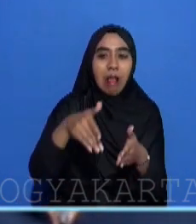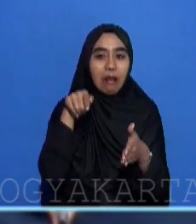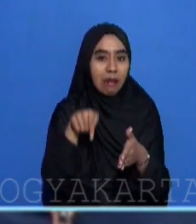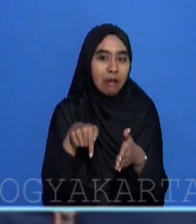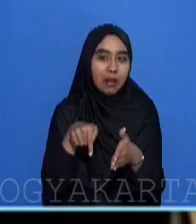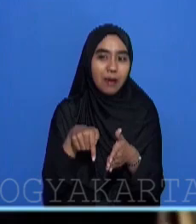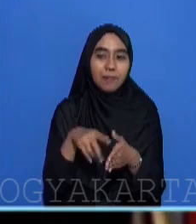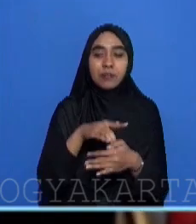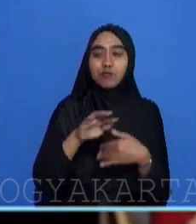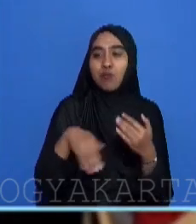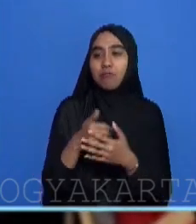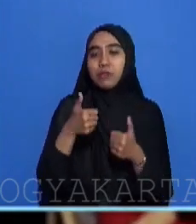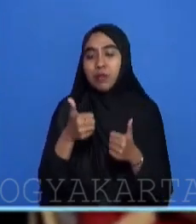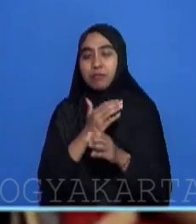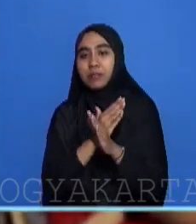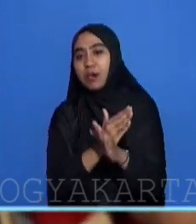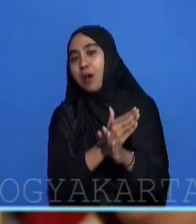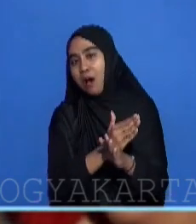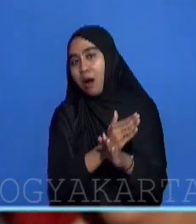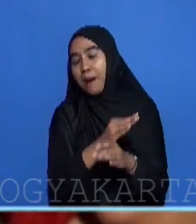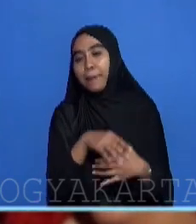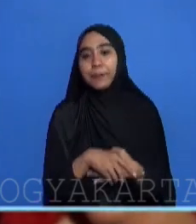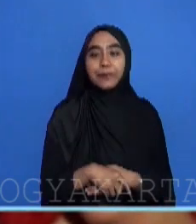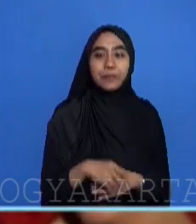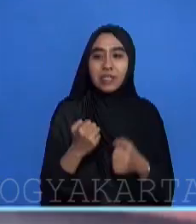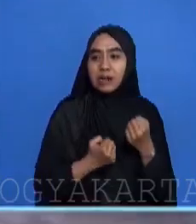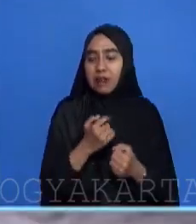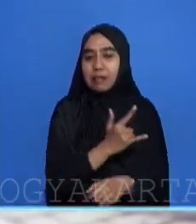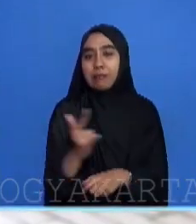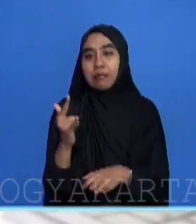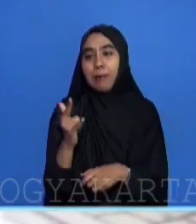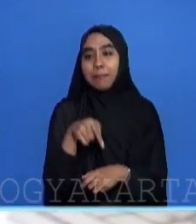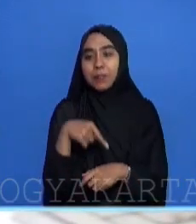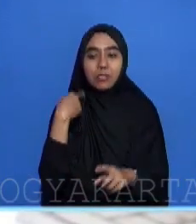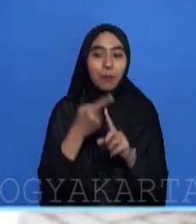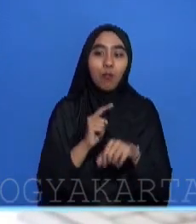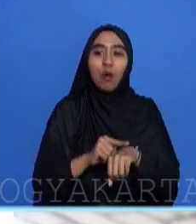itu bisa teratasi. Kegiatan Blue Light Patrol ini akan terus dilaksanakan hingga waktu